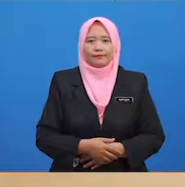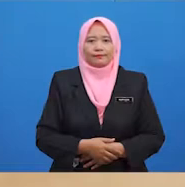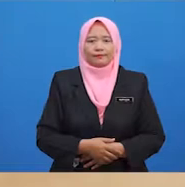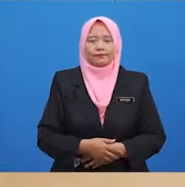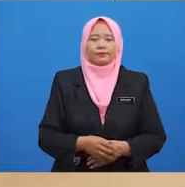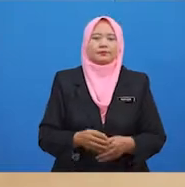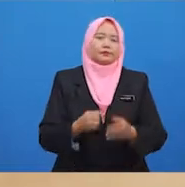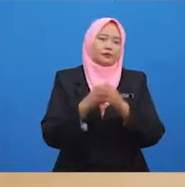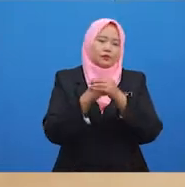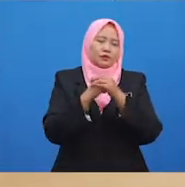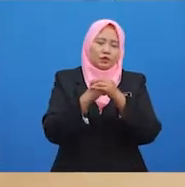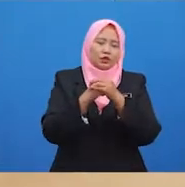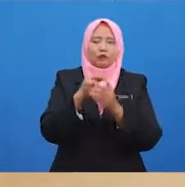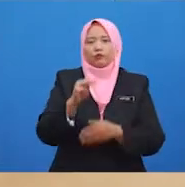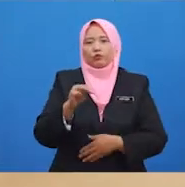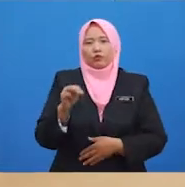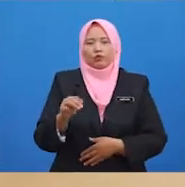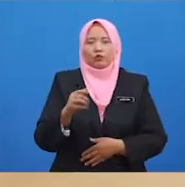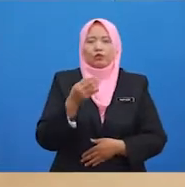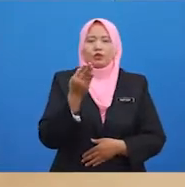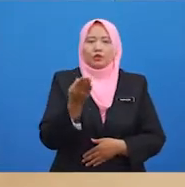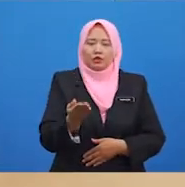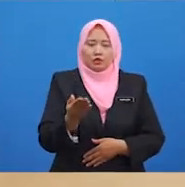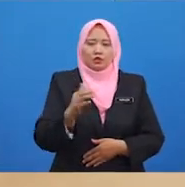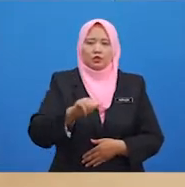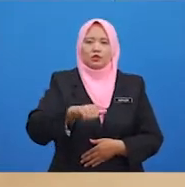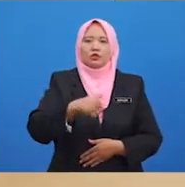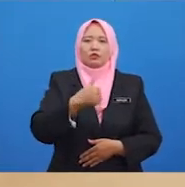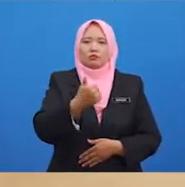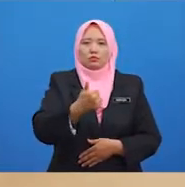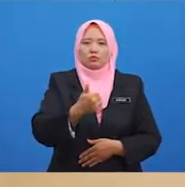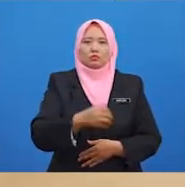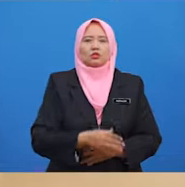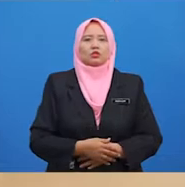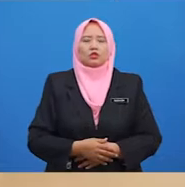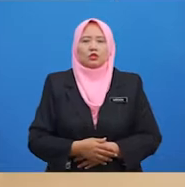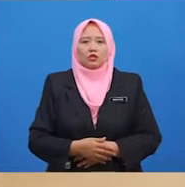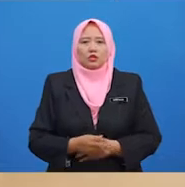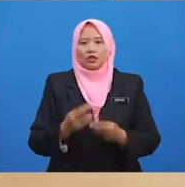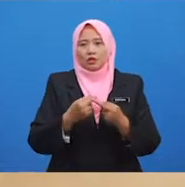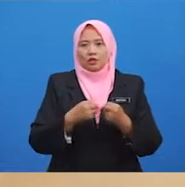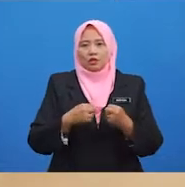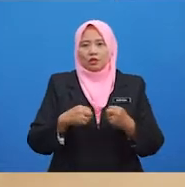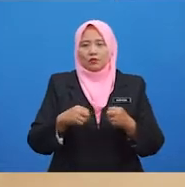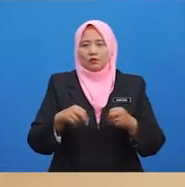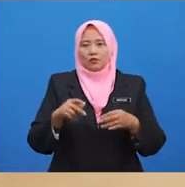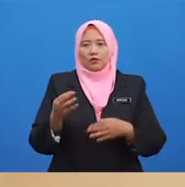Tahniah murid, anda hebat. Antara pengajaran yang terdapat dalam sajak tersebut